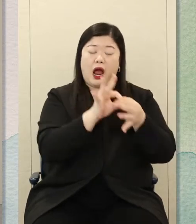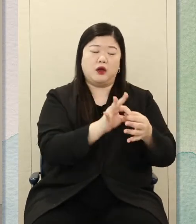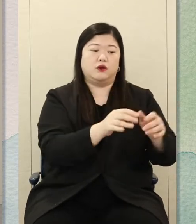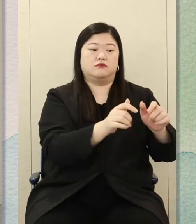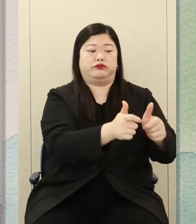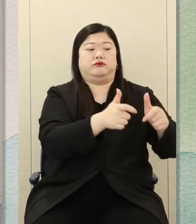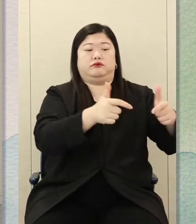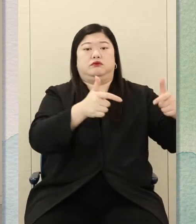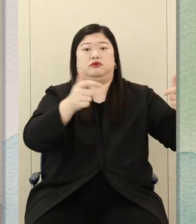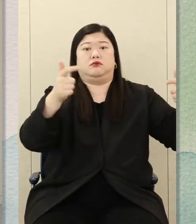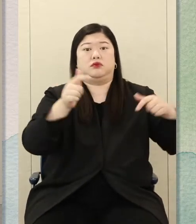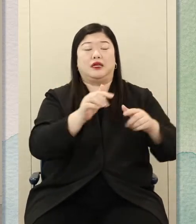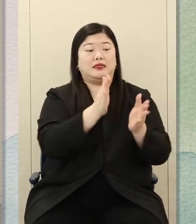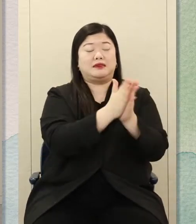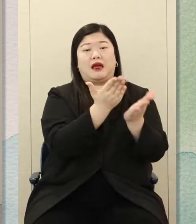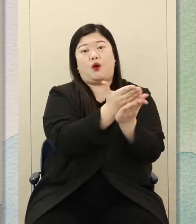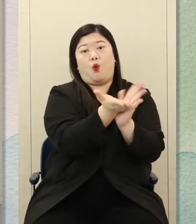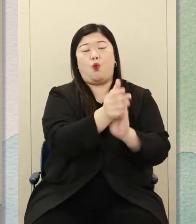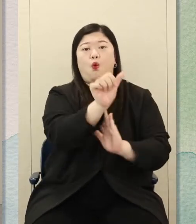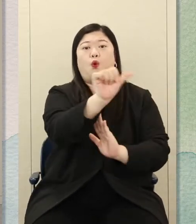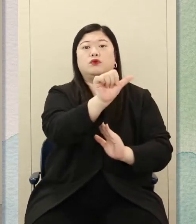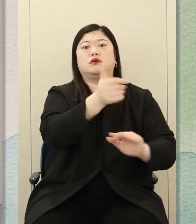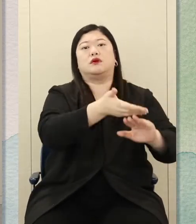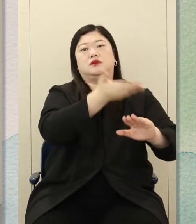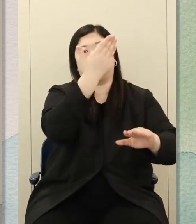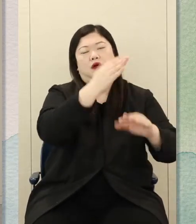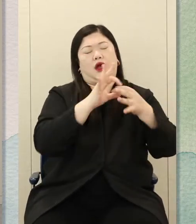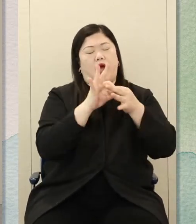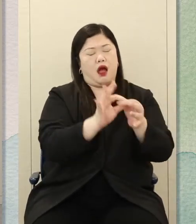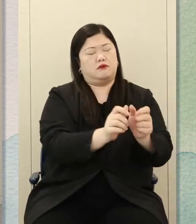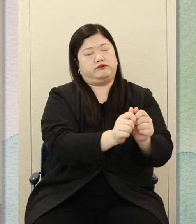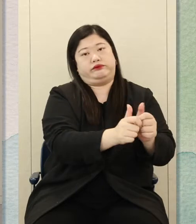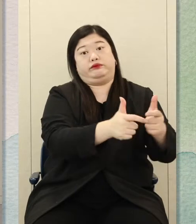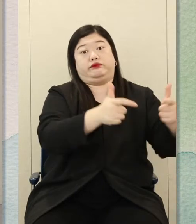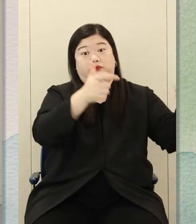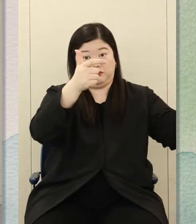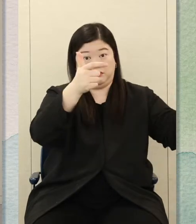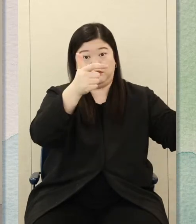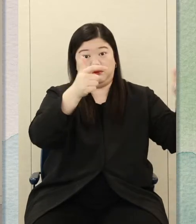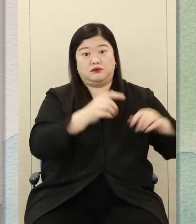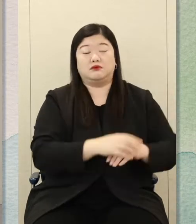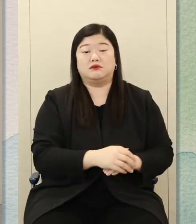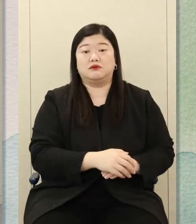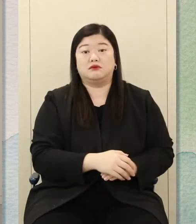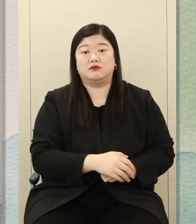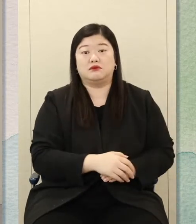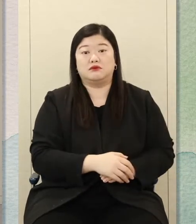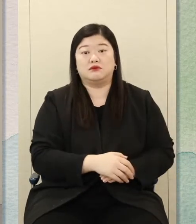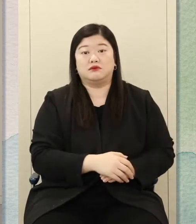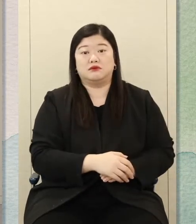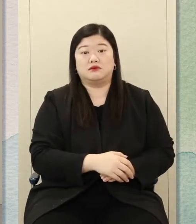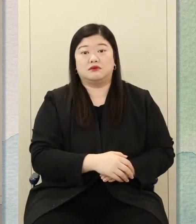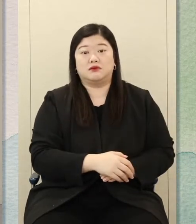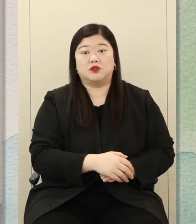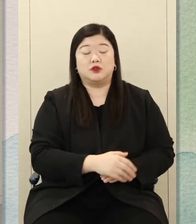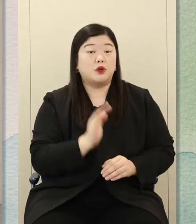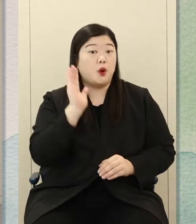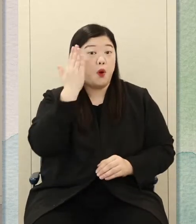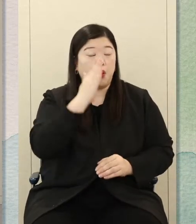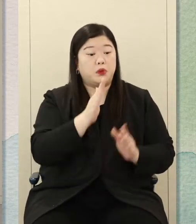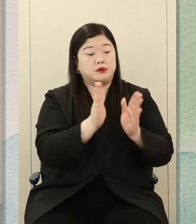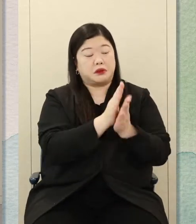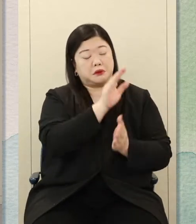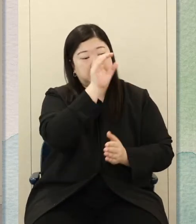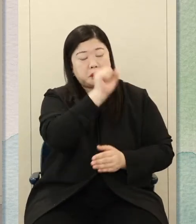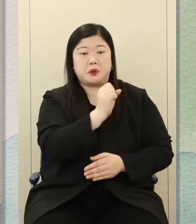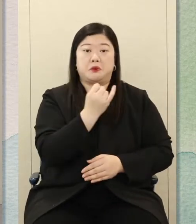1년에 5,000종씩 늘어나고 있는 거예요. 그러니까 생산량이 폭발하고 있다는 거는 어쨌든 상대적으로 괜찮은 책들이 많이 나올 수 있는